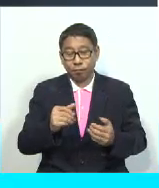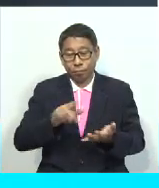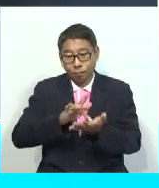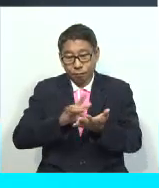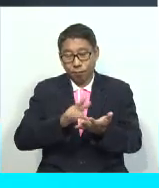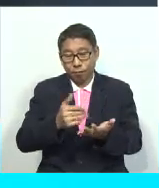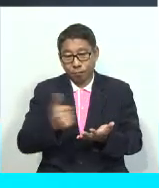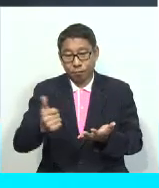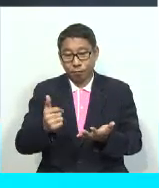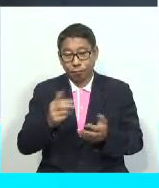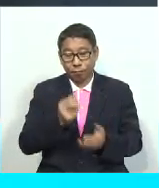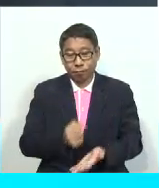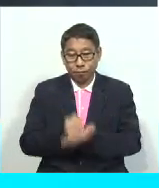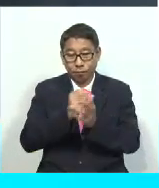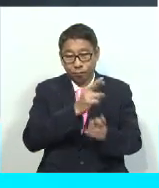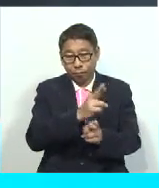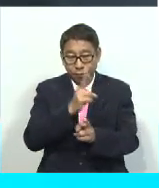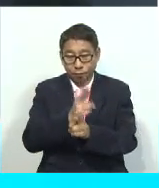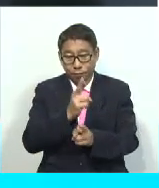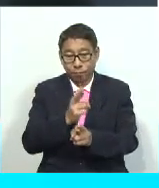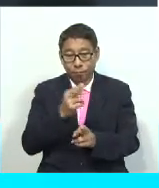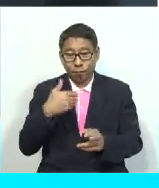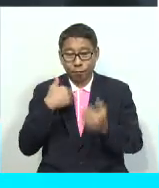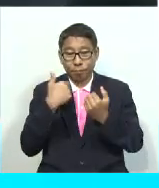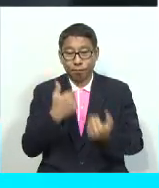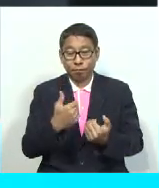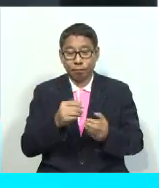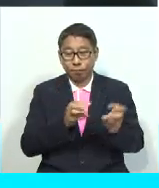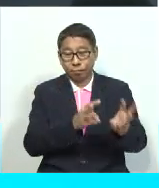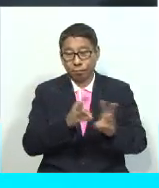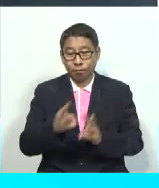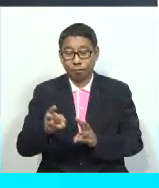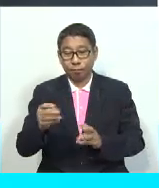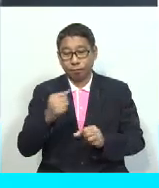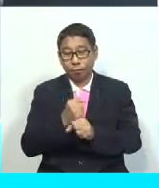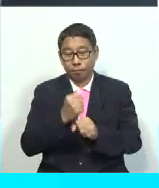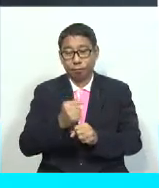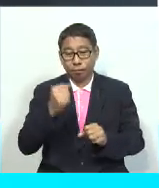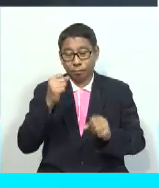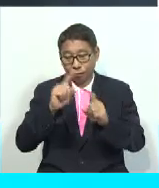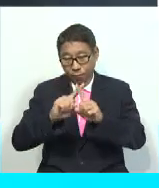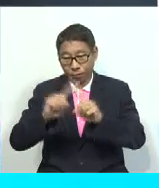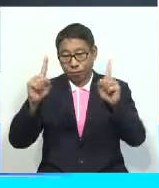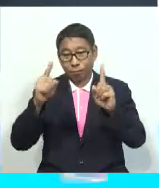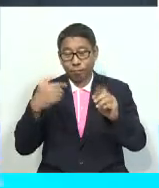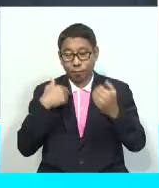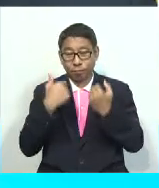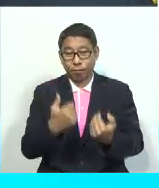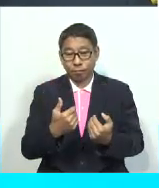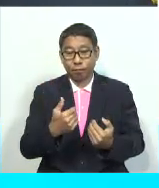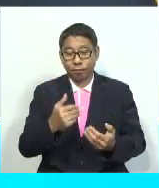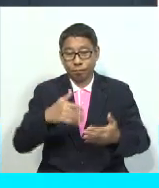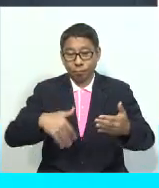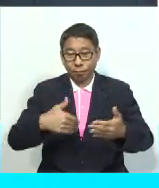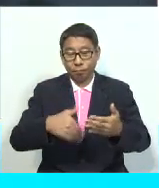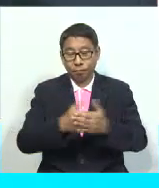ไปในการรักษาหรือว่าจะมีวิธีการรักษายังไงซึ่งมีความแตกต่างนะครับเช่นเดียวกันในส่วนของแผนไท